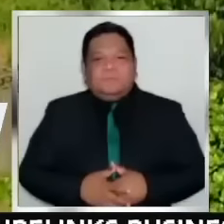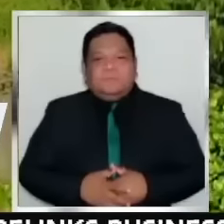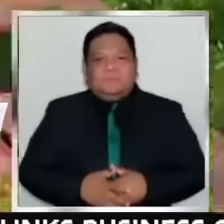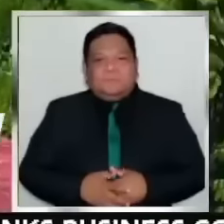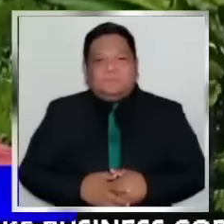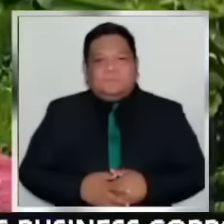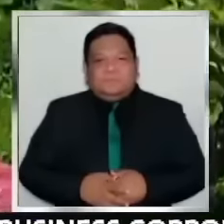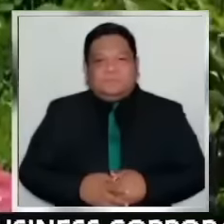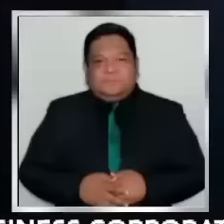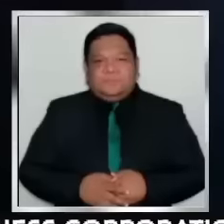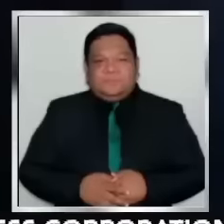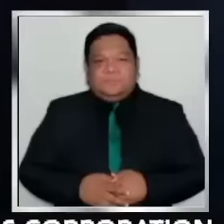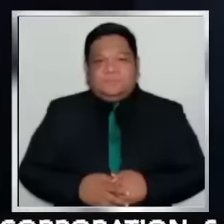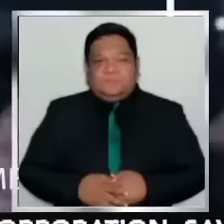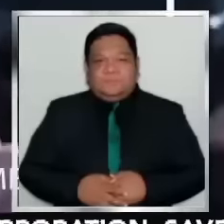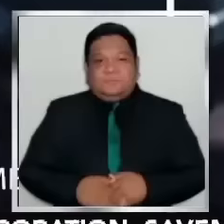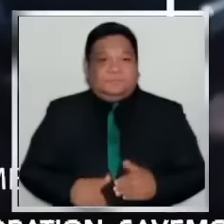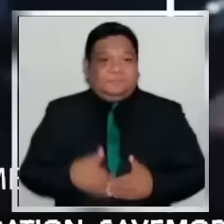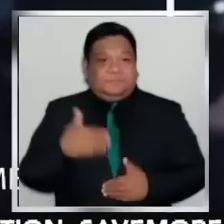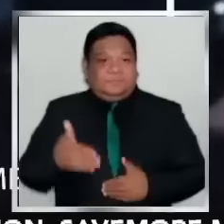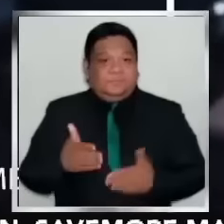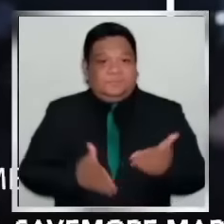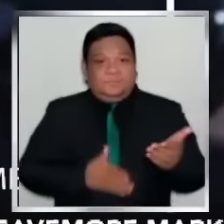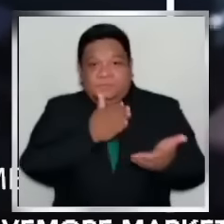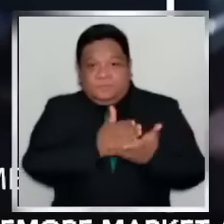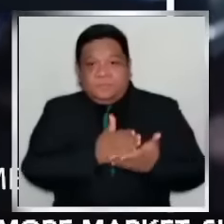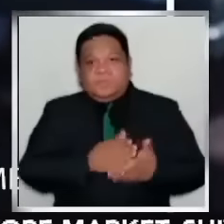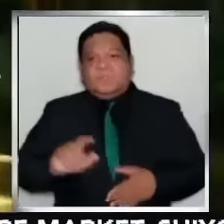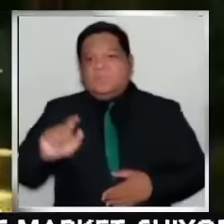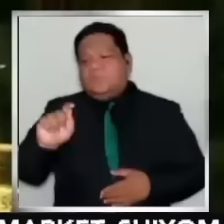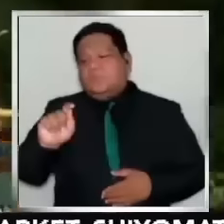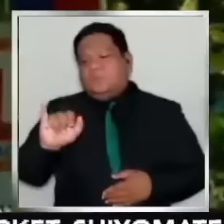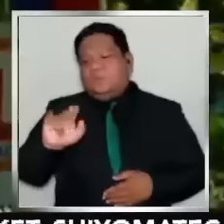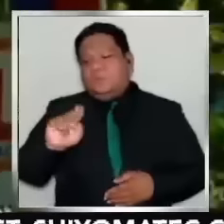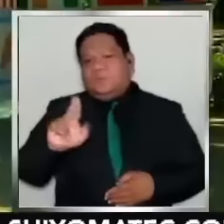Pupuntahan na natin ang Tinuian Falls. Ang init na pala, ang deserve ko na to.